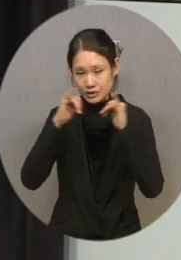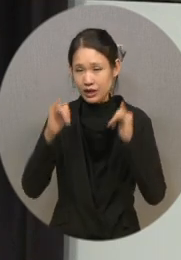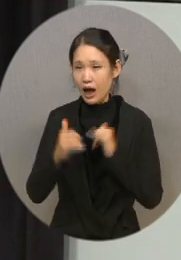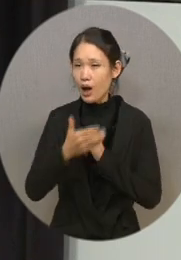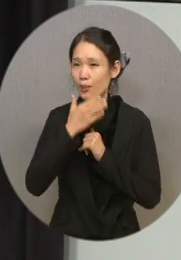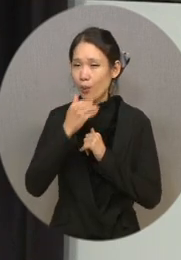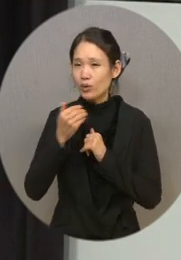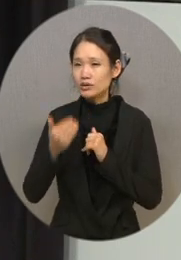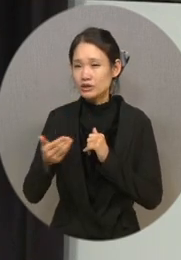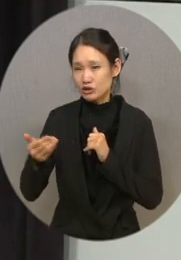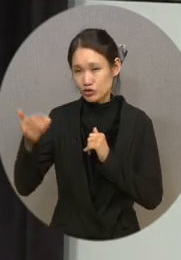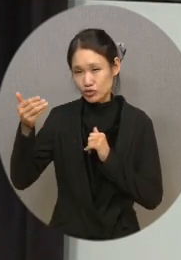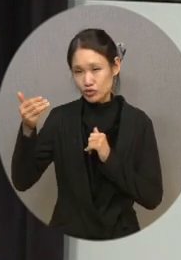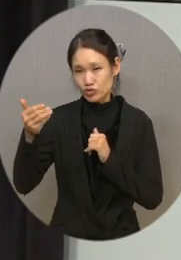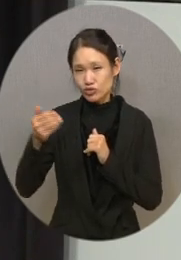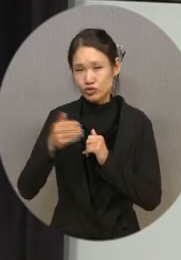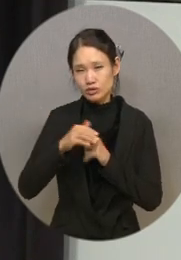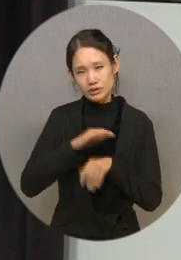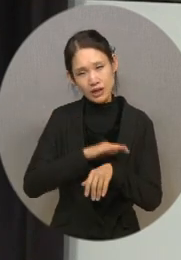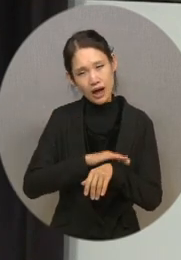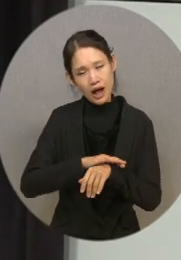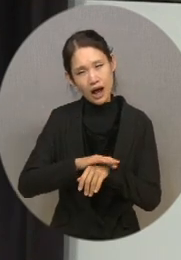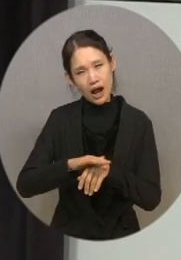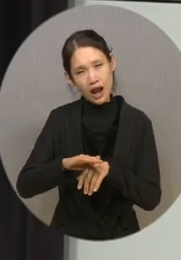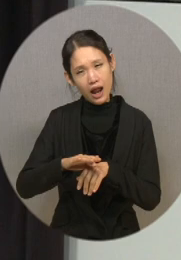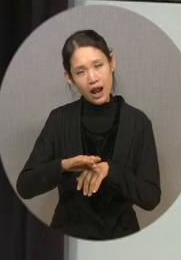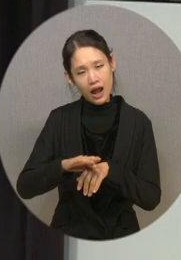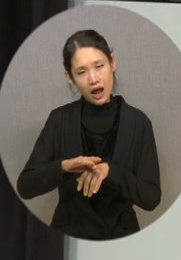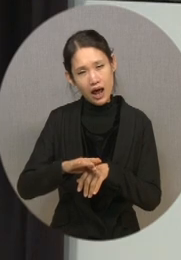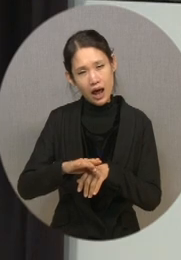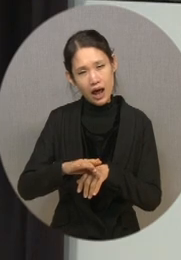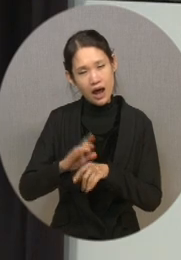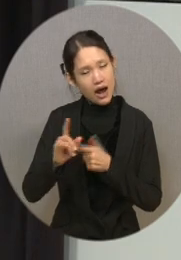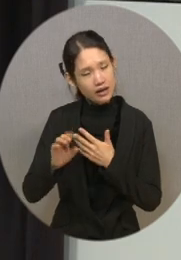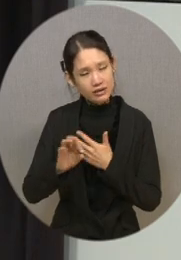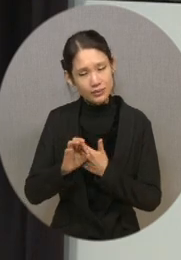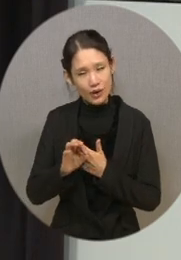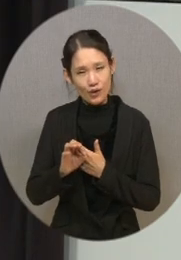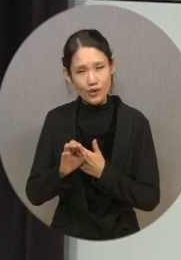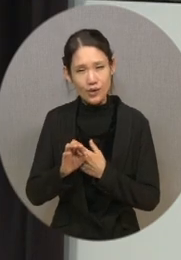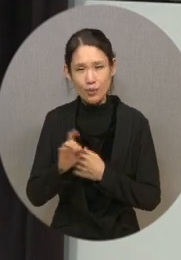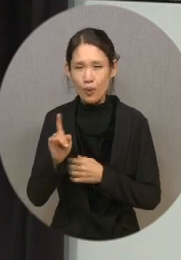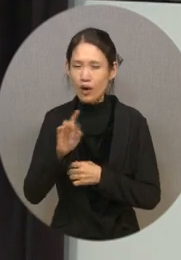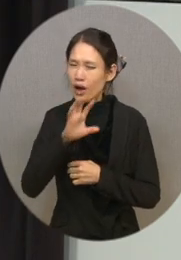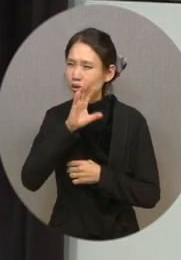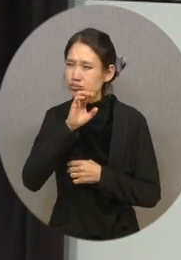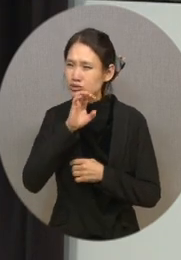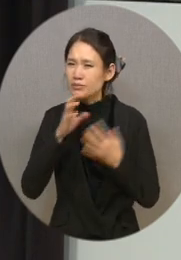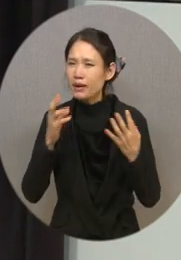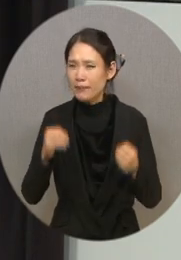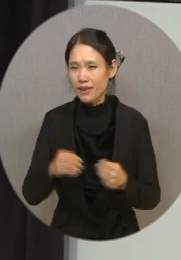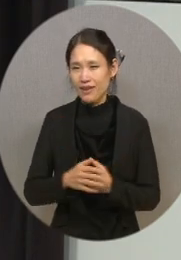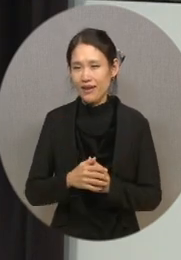수준이 이게 잘 되고 있는 건지 뭐 다들 불만이 많거든요.